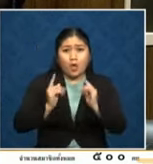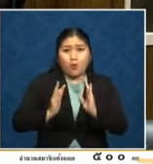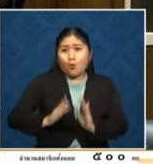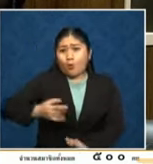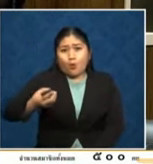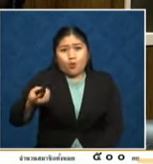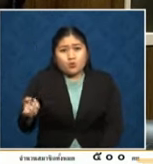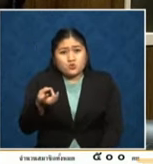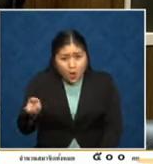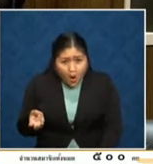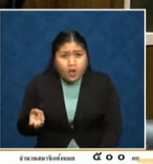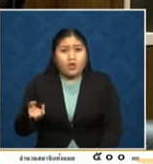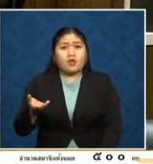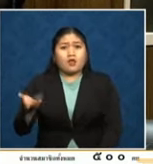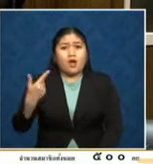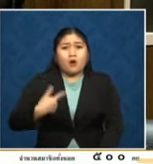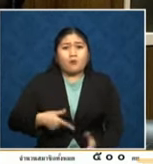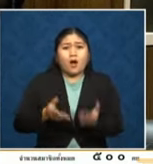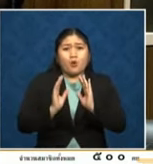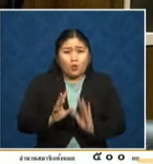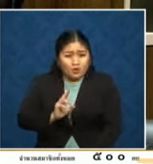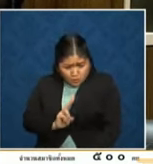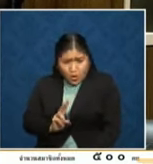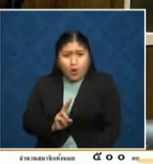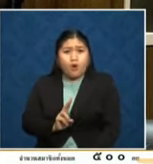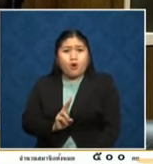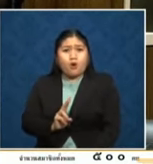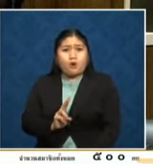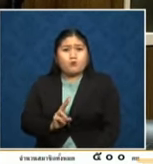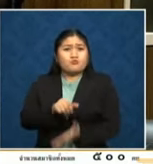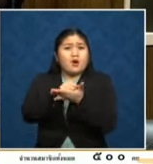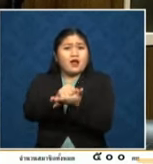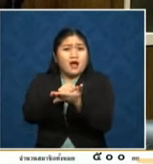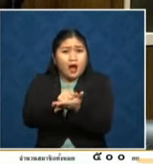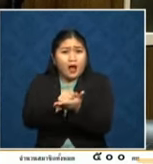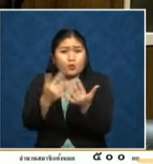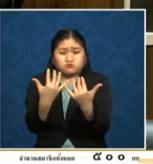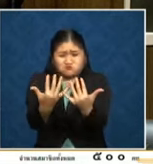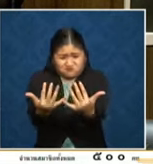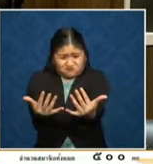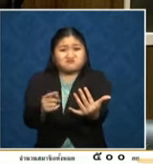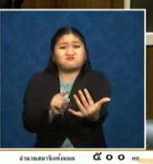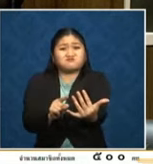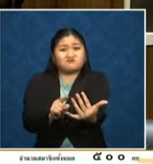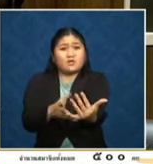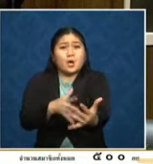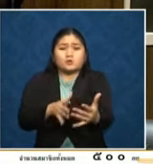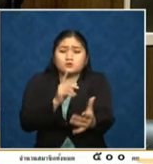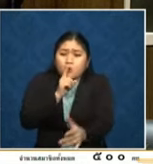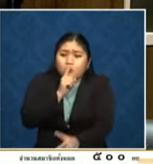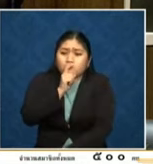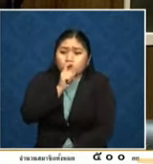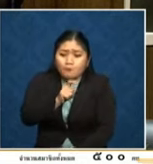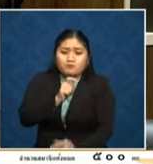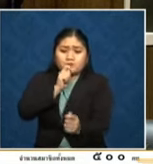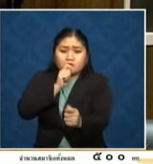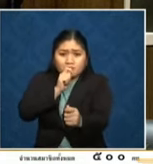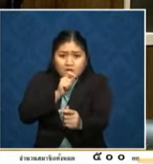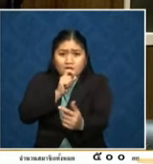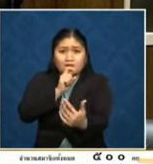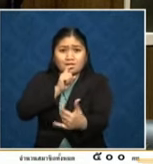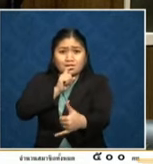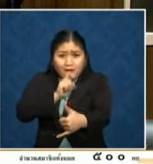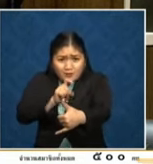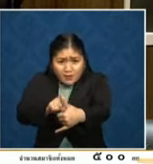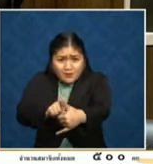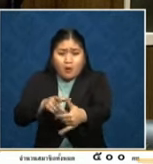นี่มาบริการพี่น้องสองคันเท่านั้นสองคนเท่านั้นทั้งสอบสวนทั้งพิมพ์ท่านประธานครับวันหนึ่